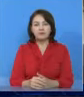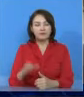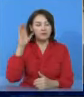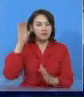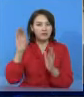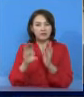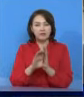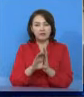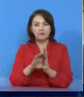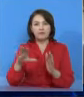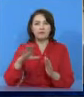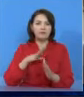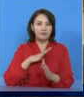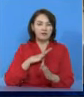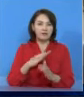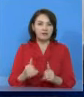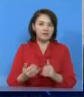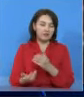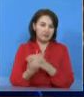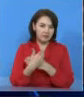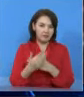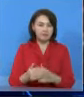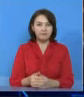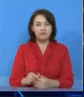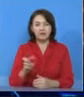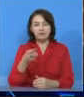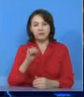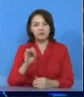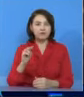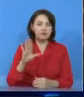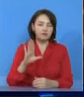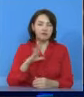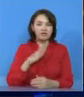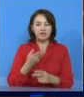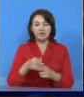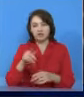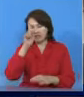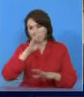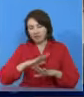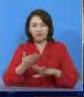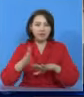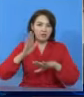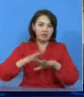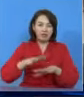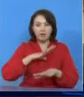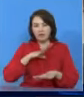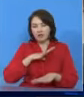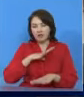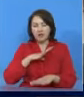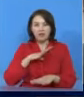тыңдарман ретінде арнайы келіп тұрмын. Табылды Досымов бұл елдің басына қиын қыстау күн түскен